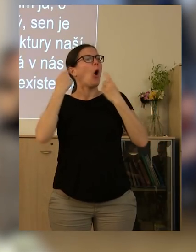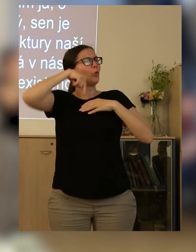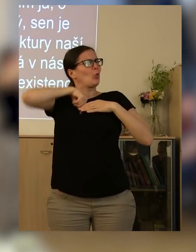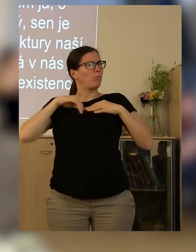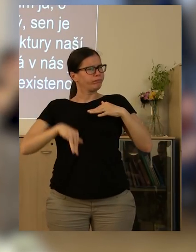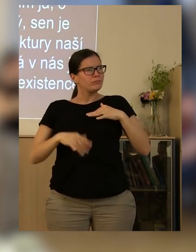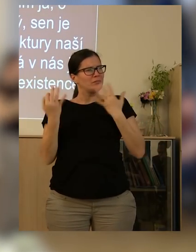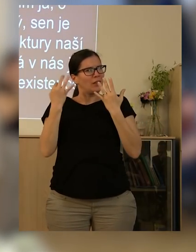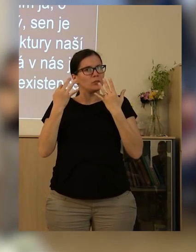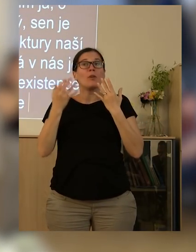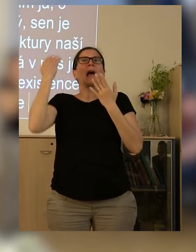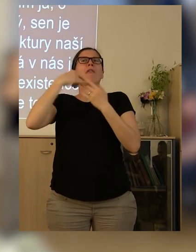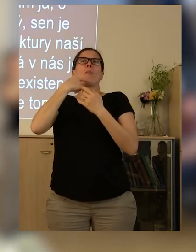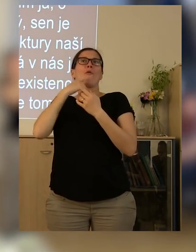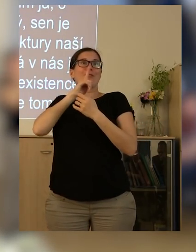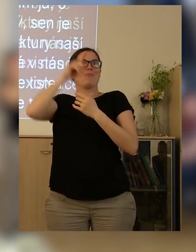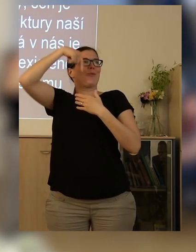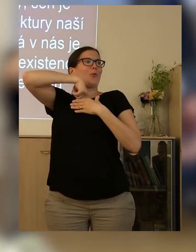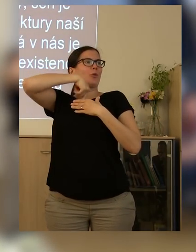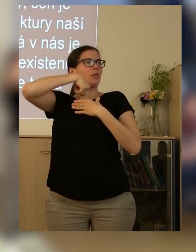Není to tak dávno, co se tomu říkalo Bůh.